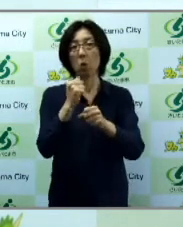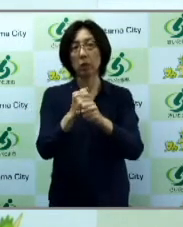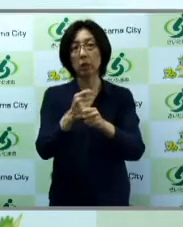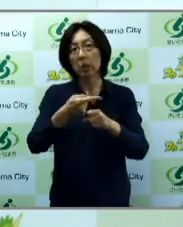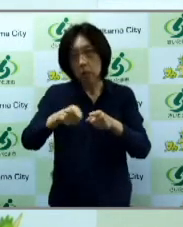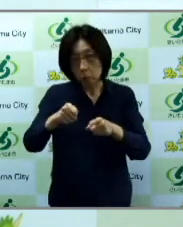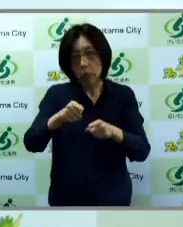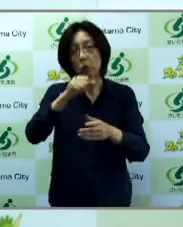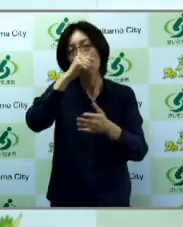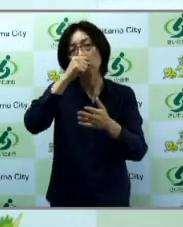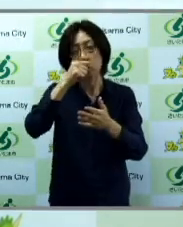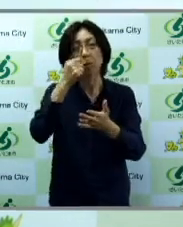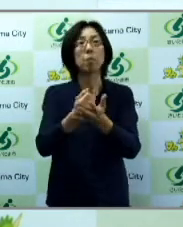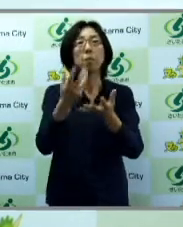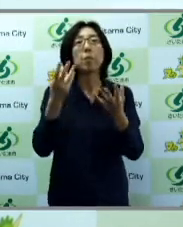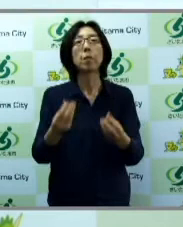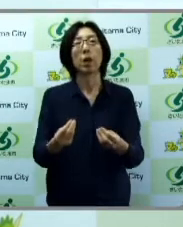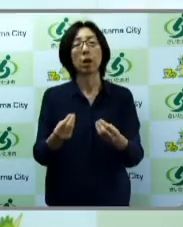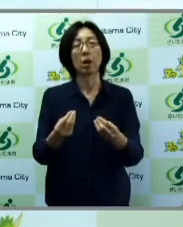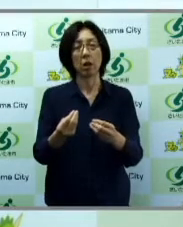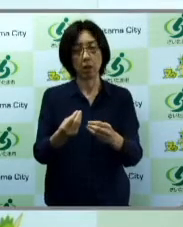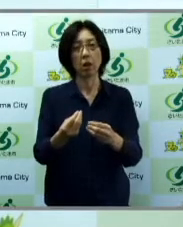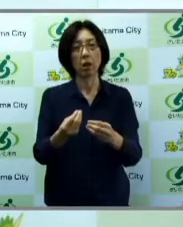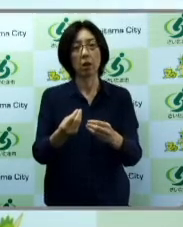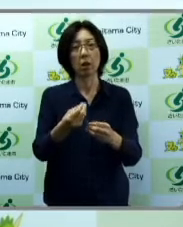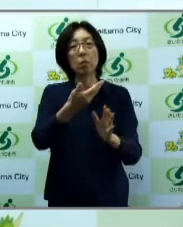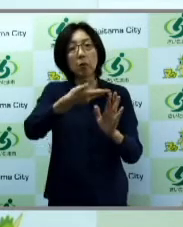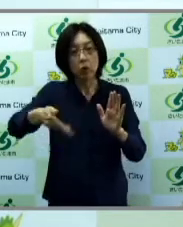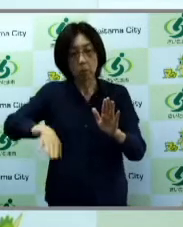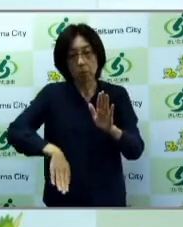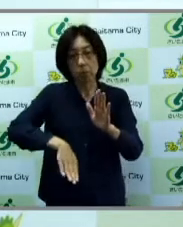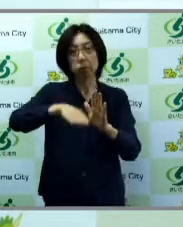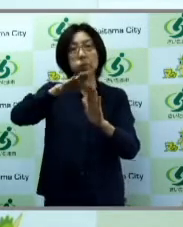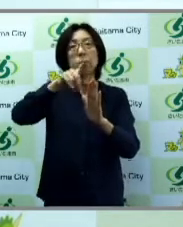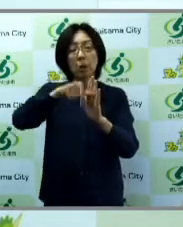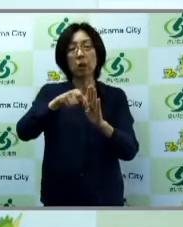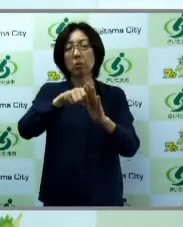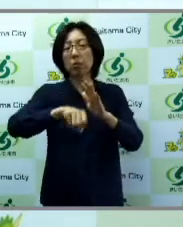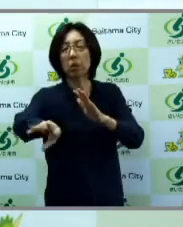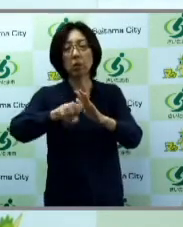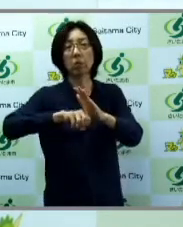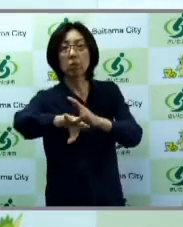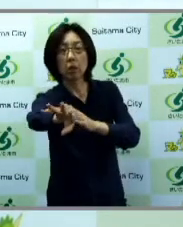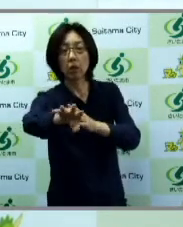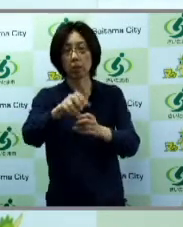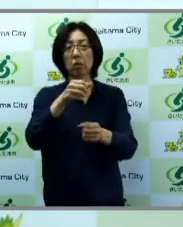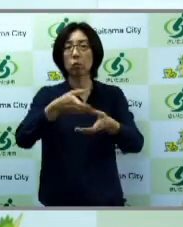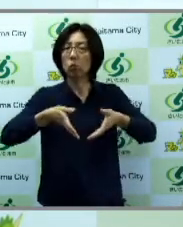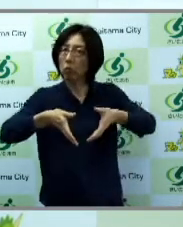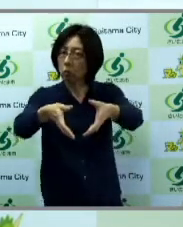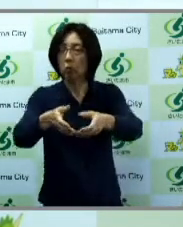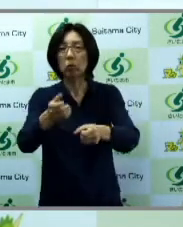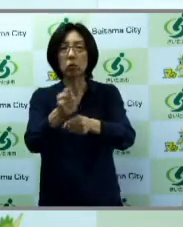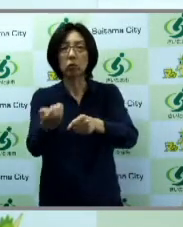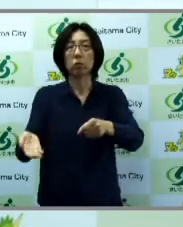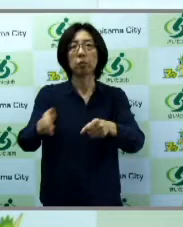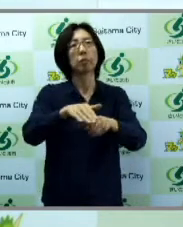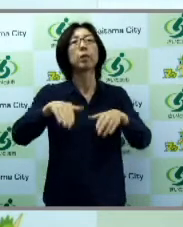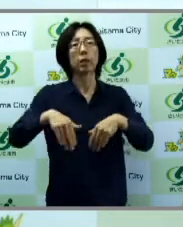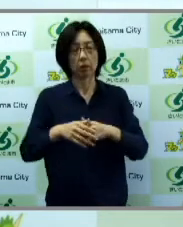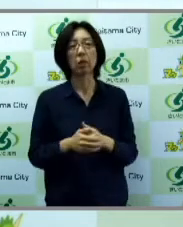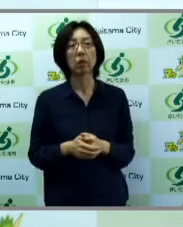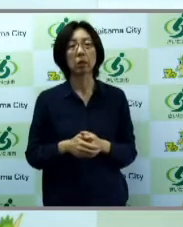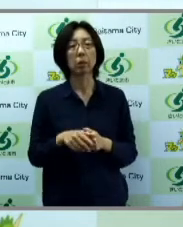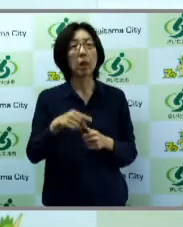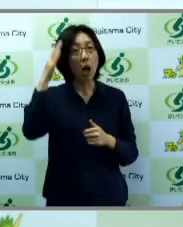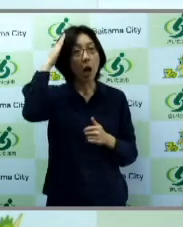場所にそれを設置して、そういった水が浸かるという状況を防いでいる状況はすでに実証しておりますが、合わせて油面